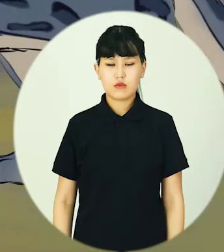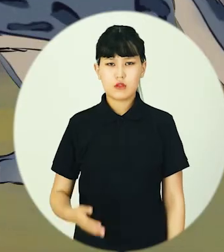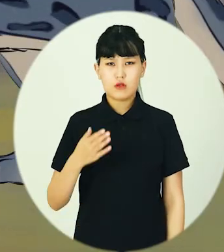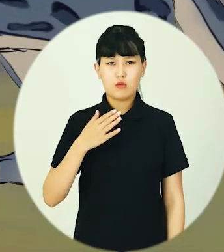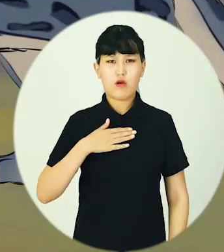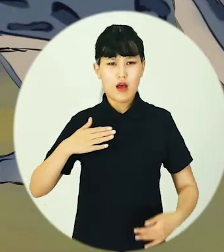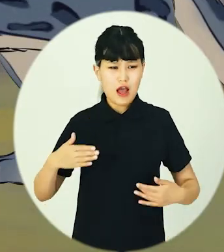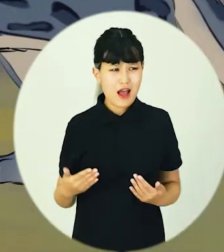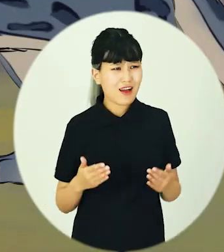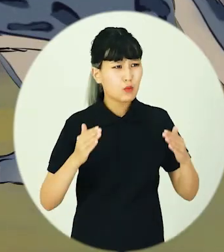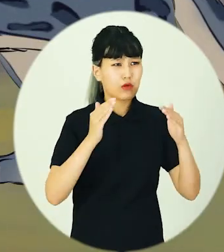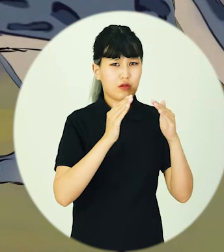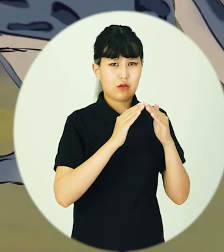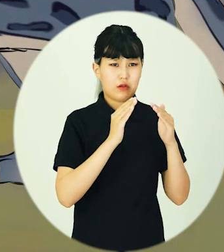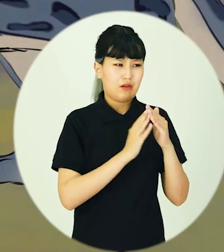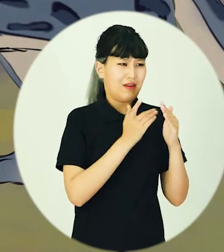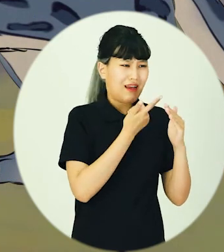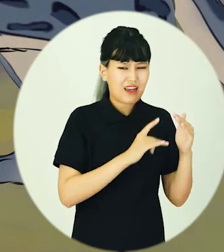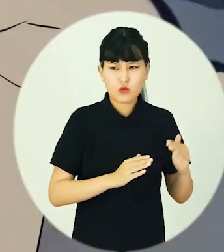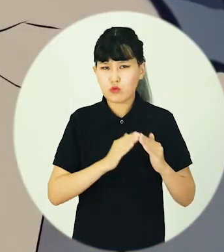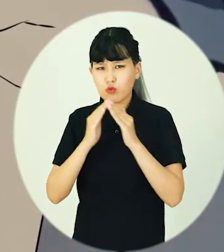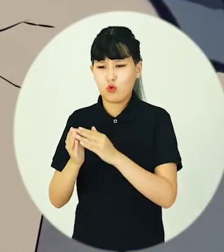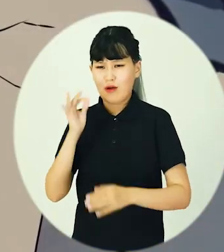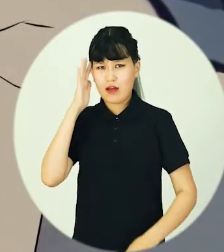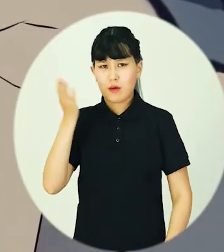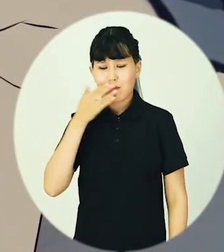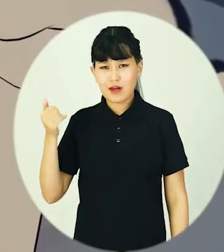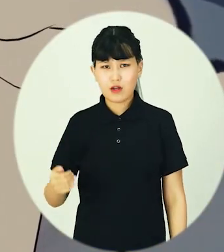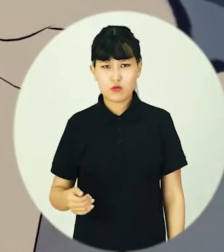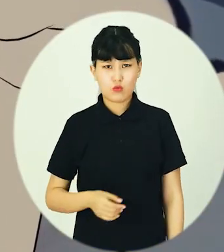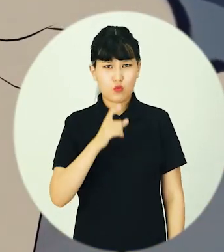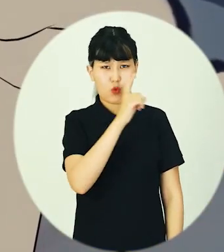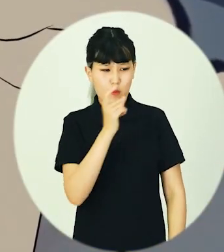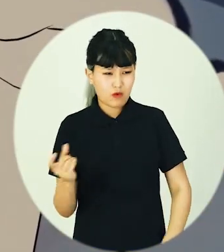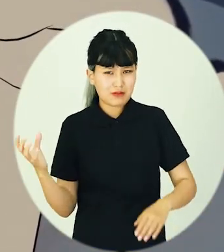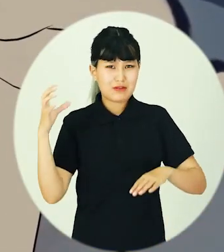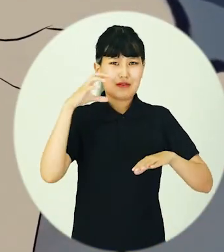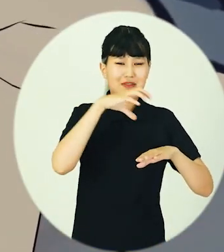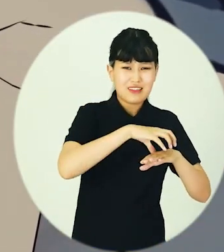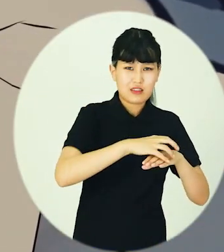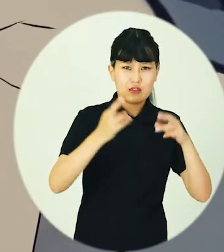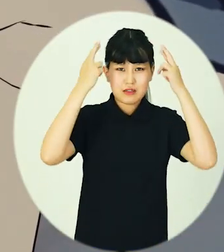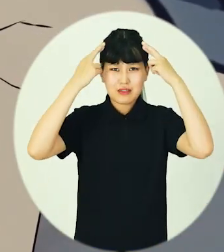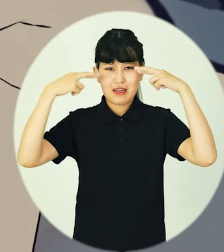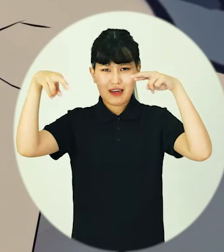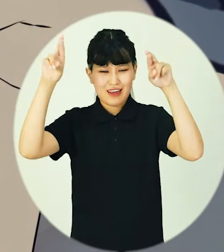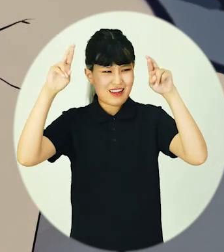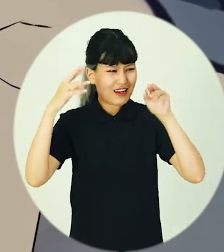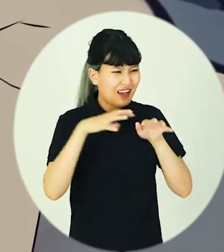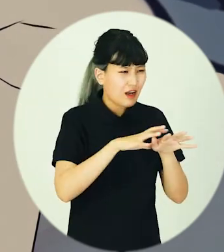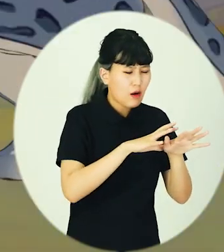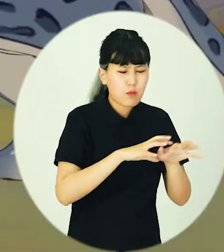Бид өөрсдийн нутгаас нүүхээсүр аргагүй боллоо. Хүмүүсээс болж янгир дайчиж байна. Энэ үл бидэнд идэж